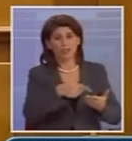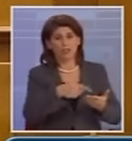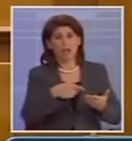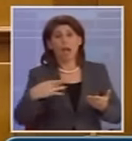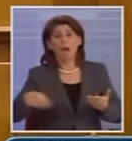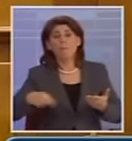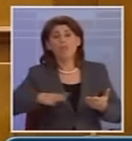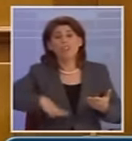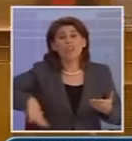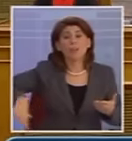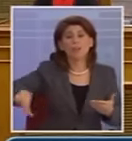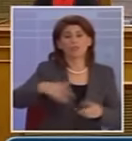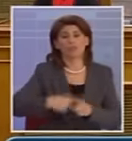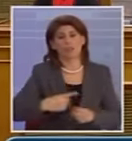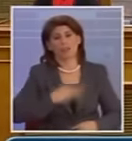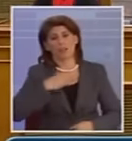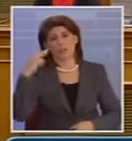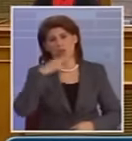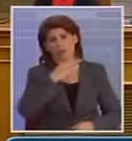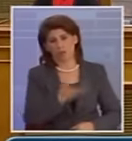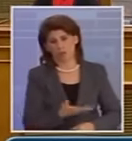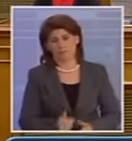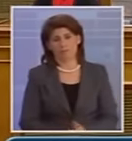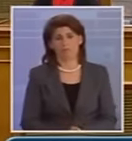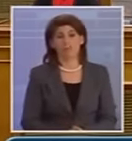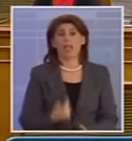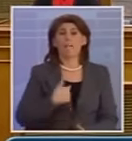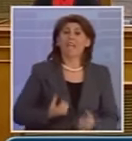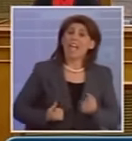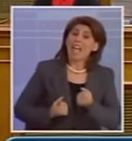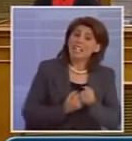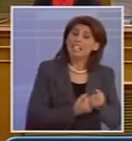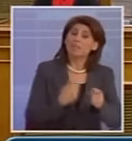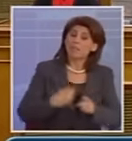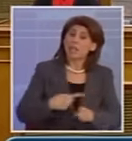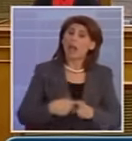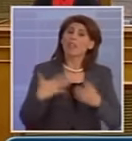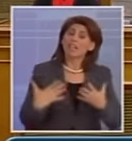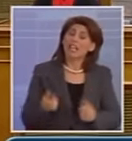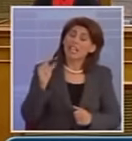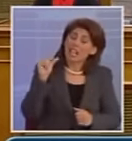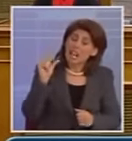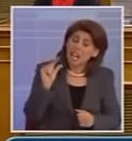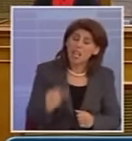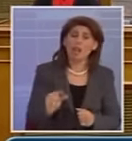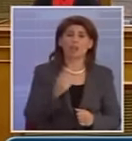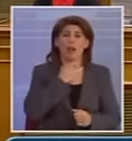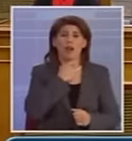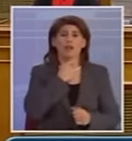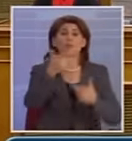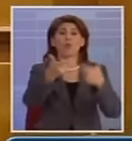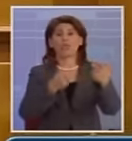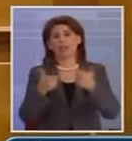αποδυναμώνετε έτσι τη χώρα, κύριε Πρωθυπουργέ. Εμείς ενισχύσαμε την Ελλάδα έτσι ώστε να έχει τη λιγότερη ανάγκη από τους δανειστές